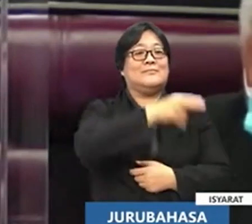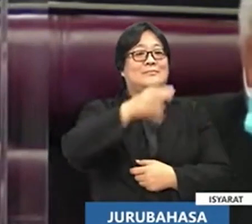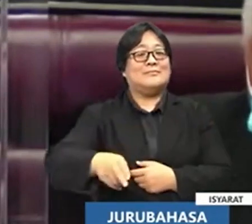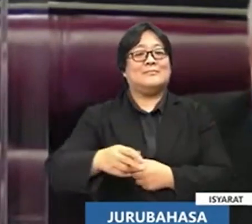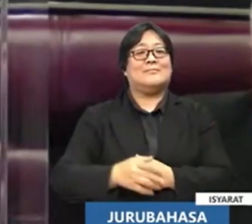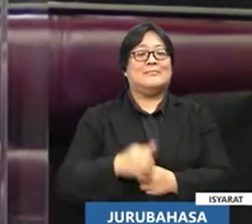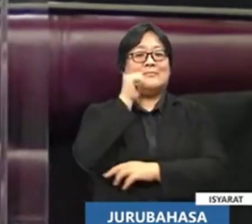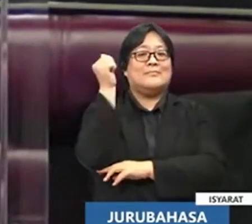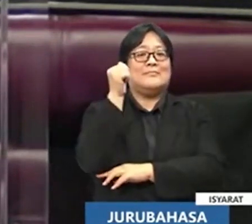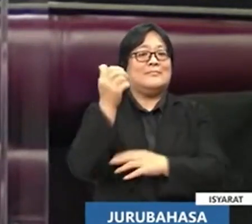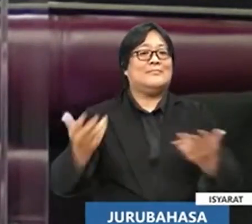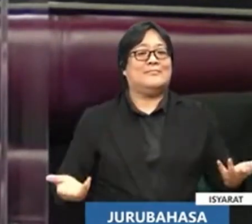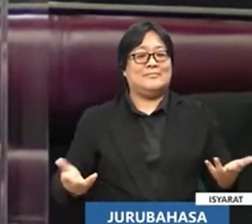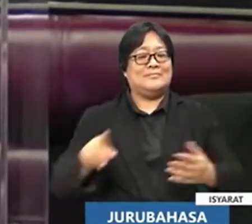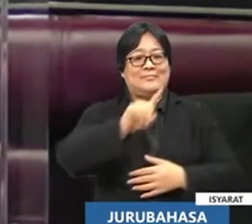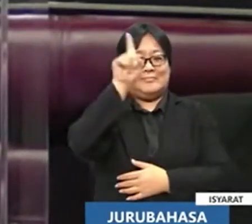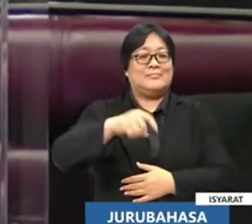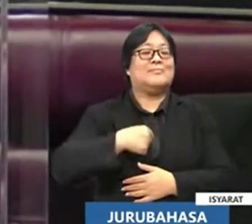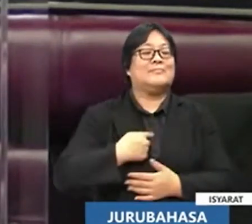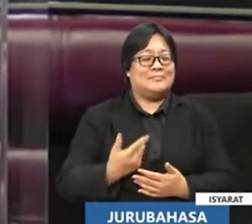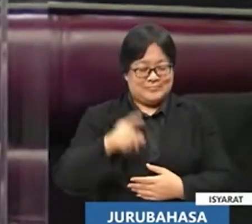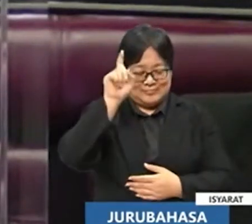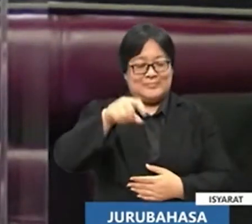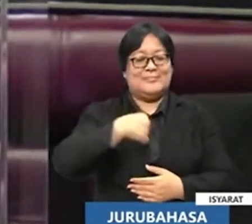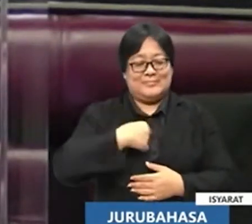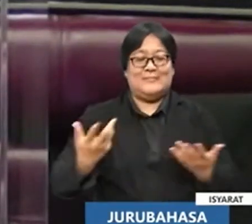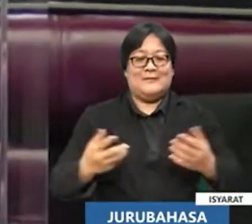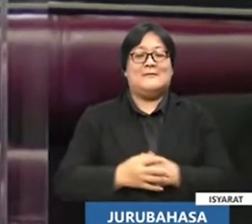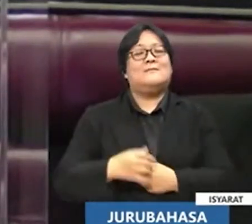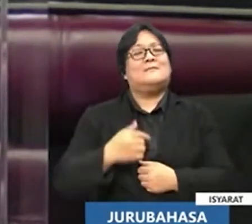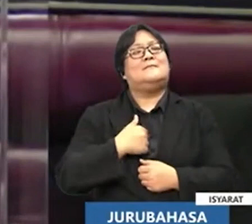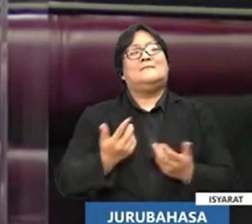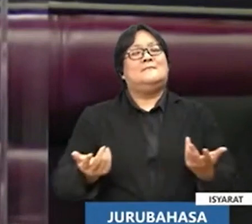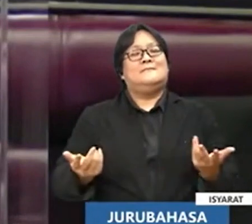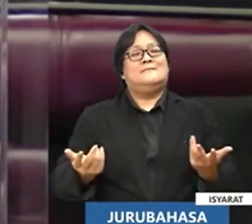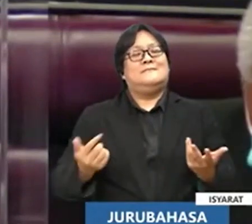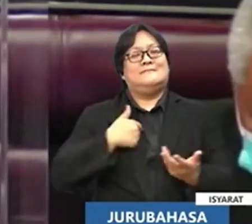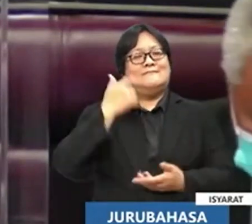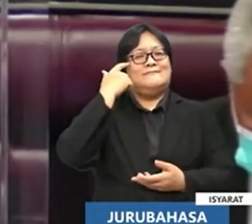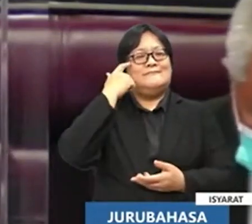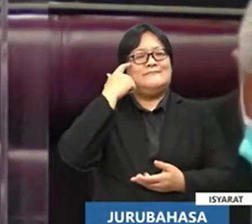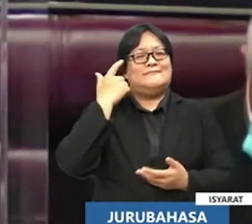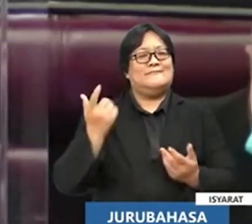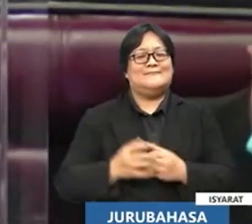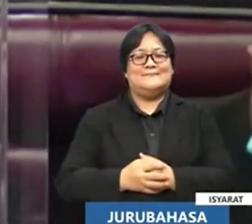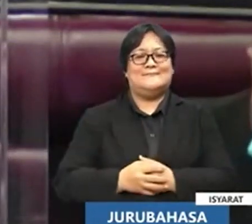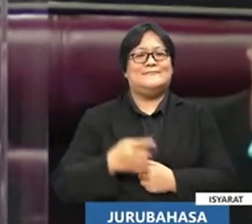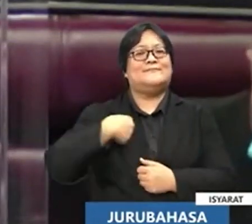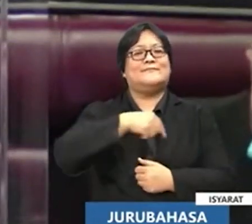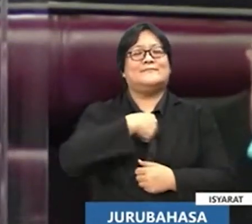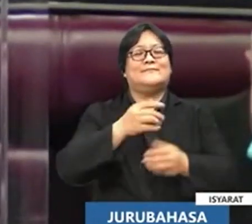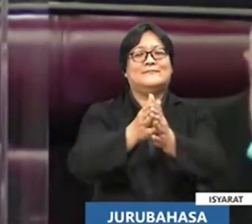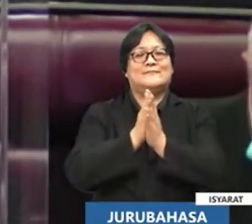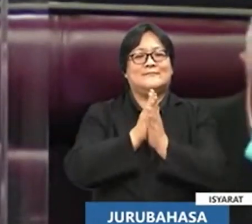arah ada di saya salah saya salah saya saya Spike kita